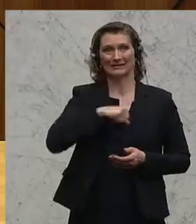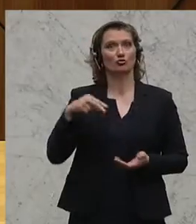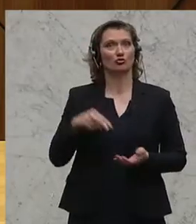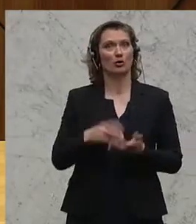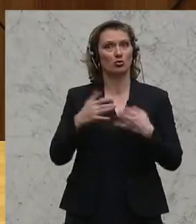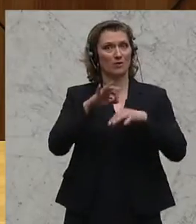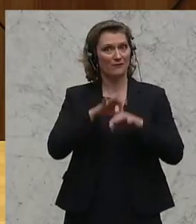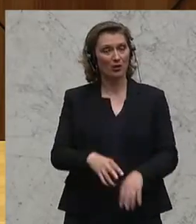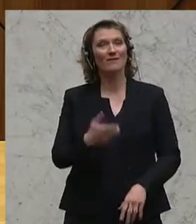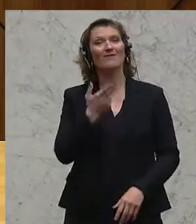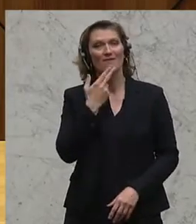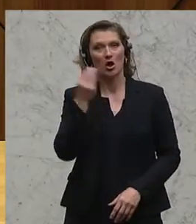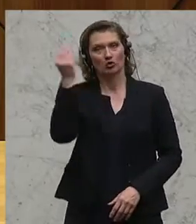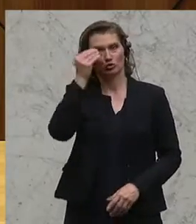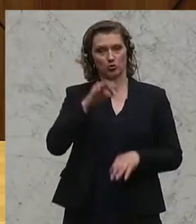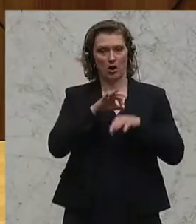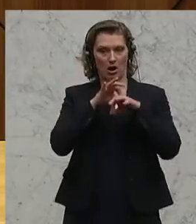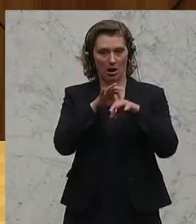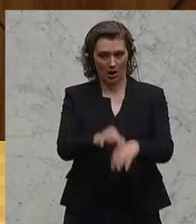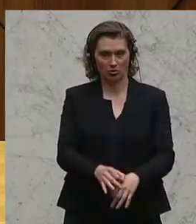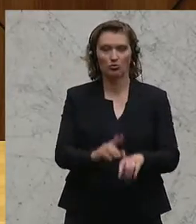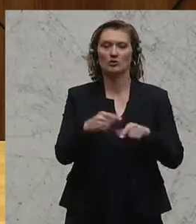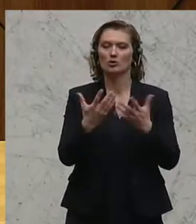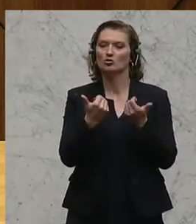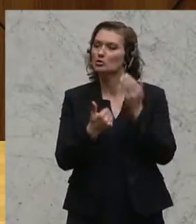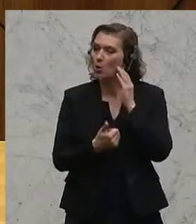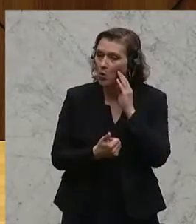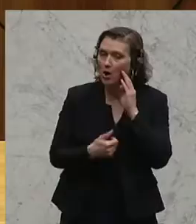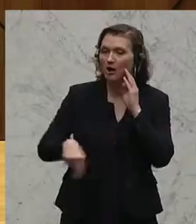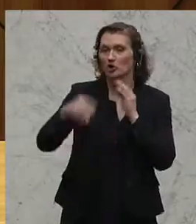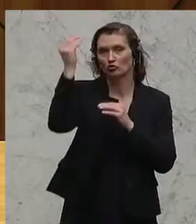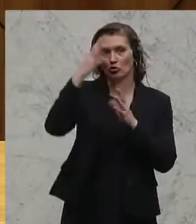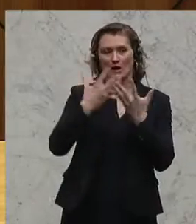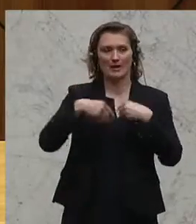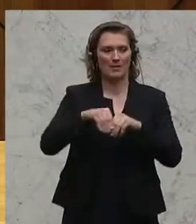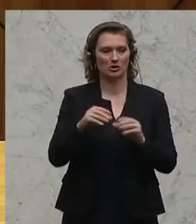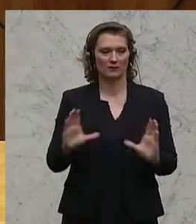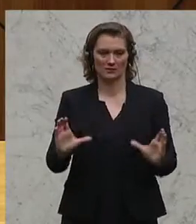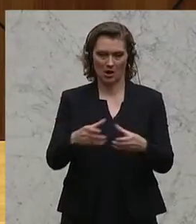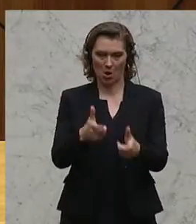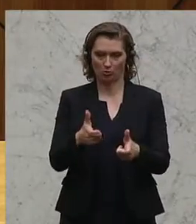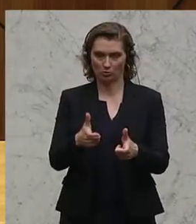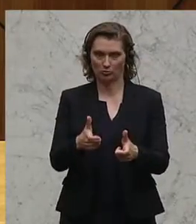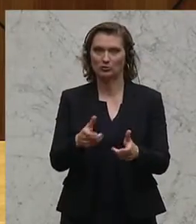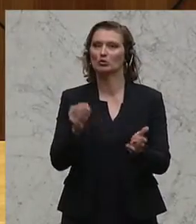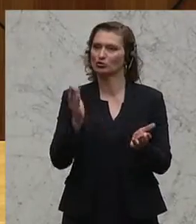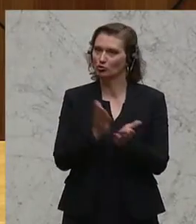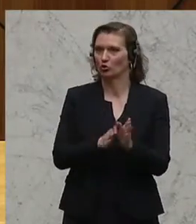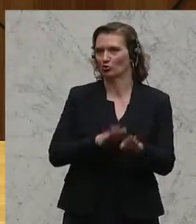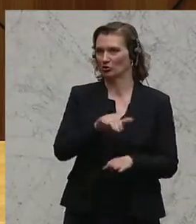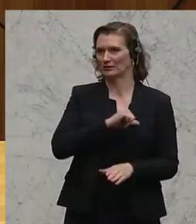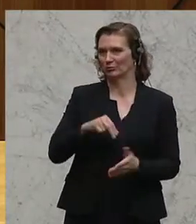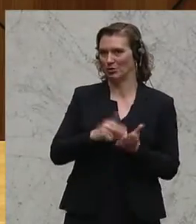durch die Schulleitung nach Anhörung des Schulgemeinschaftsausschusses erfolgen, also ein weiterer Schritt zur Autonomie. Die Bestimmung